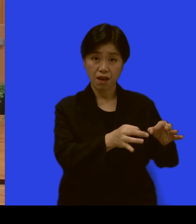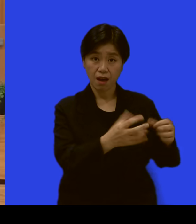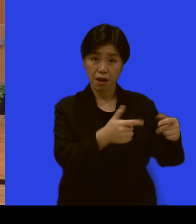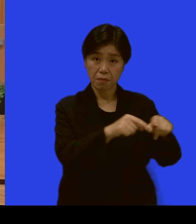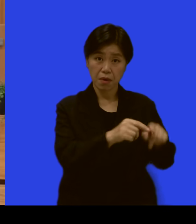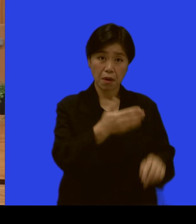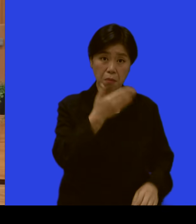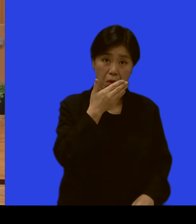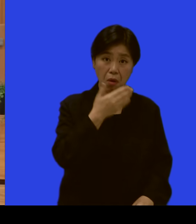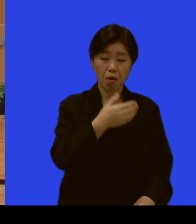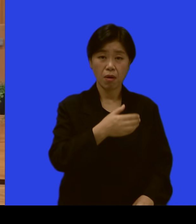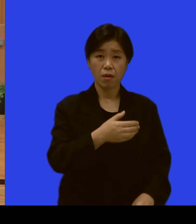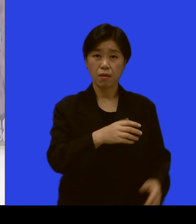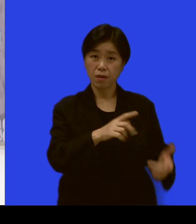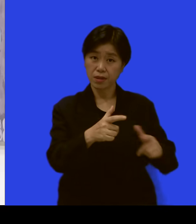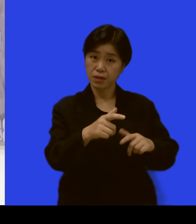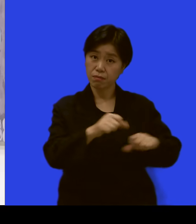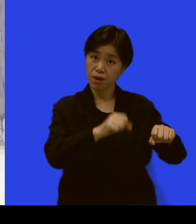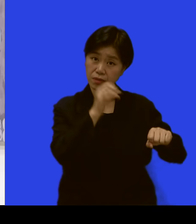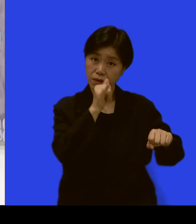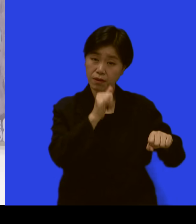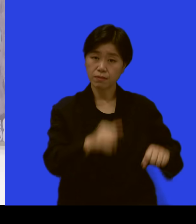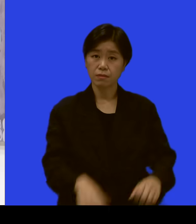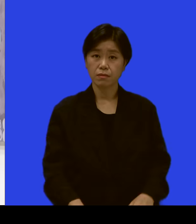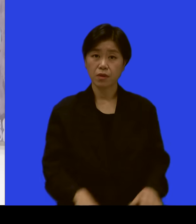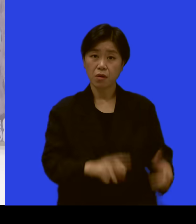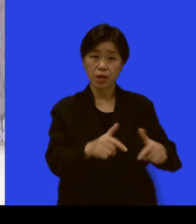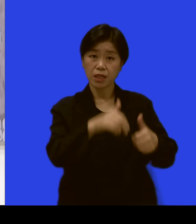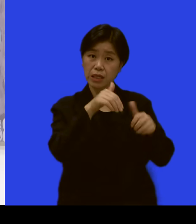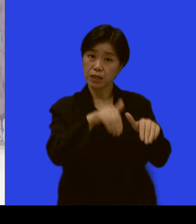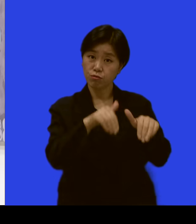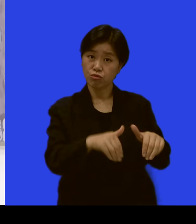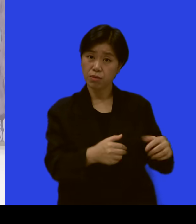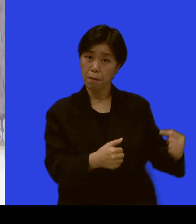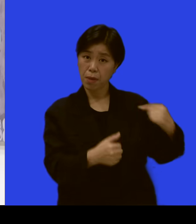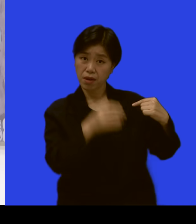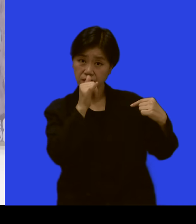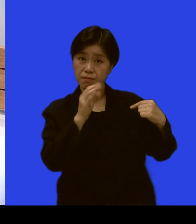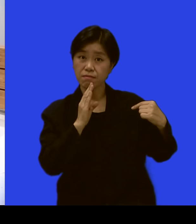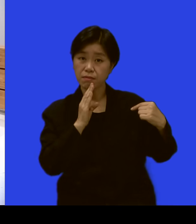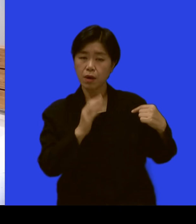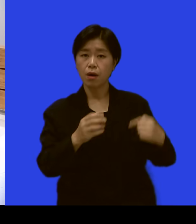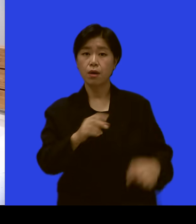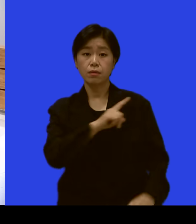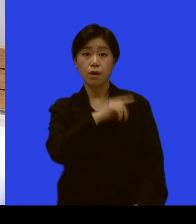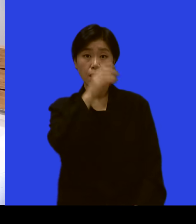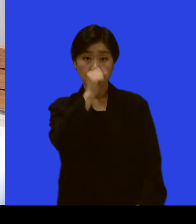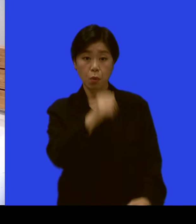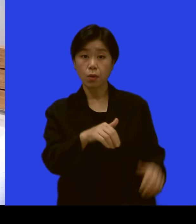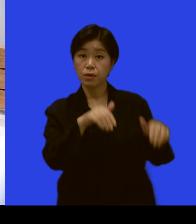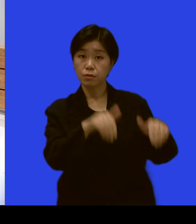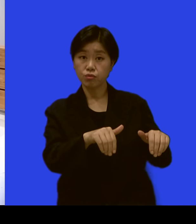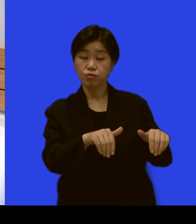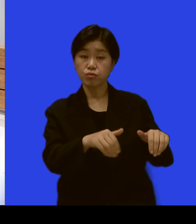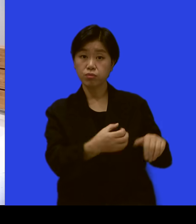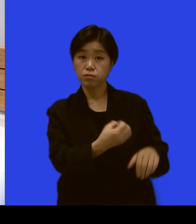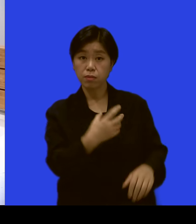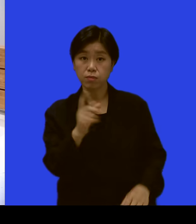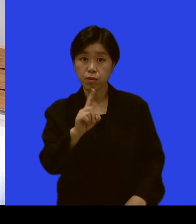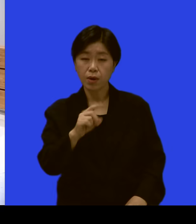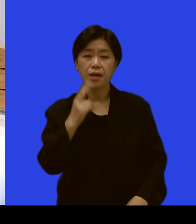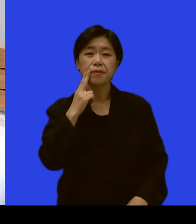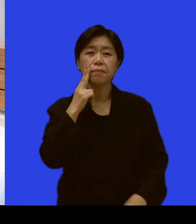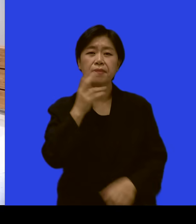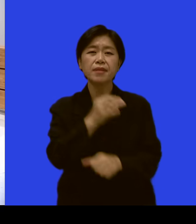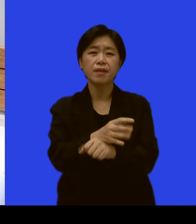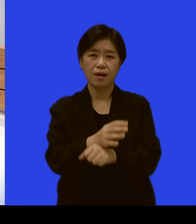그렇죠. 어떤 심부름도 많이 시키잖아요. 네, 뭐 그냥 제일 좋은 심부름은 담배 심부름이죠. 아. 네. 그 당시에는 집회가 그